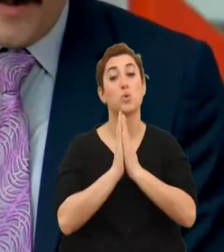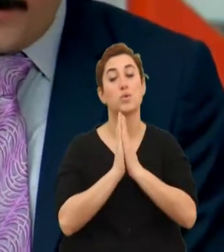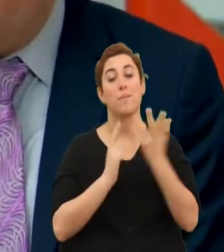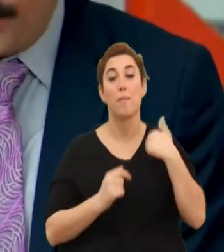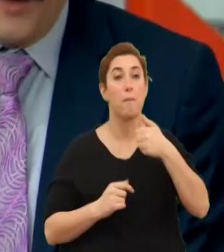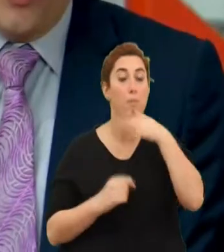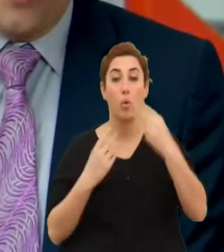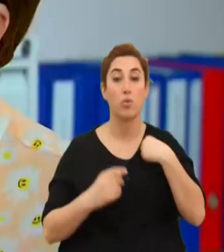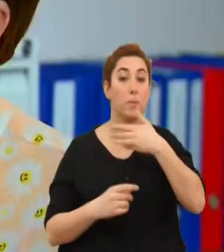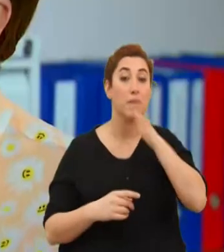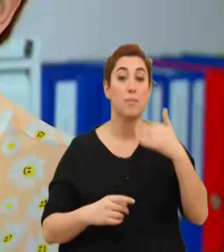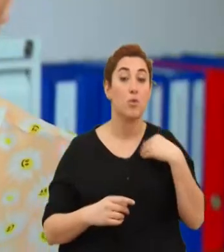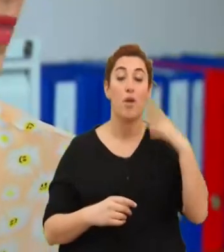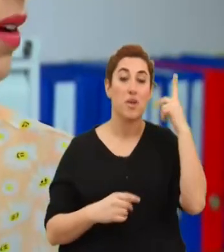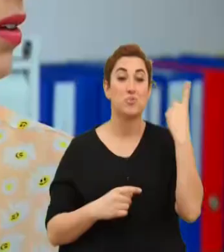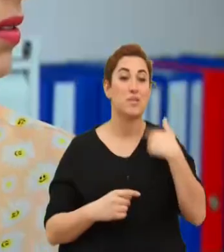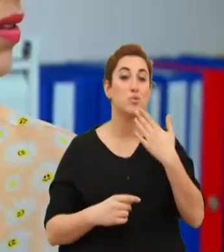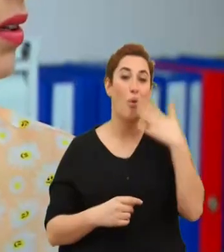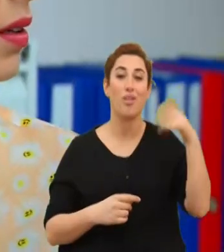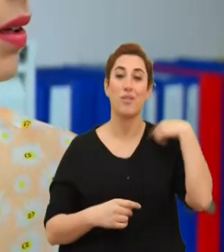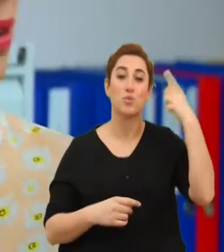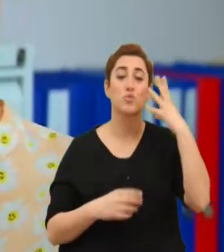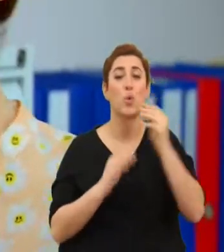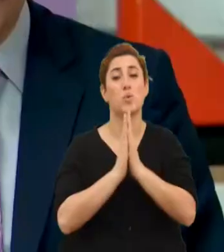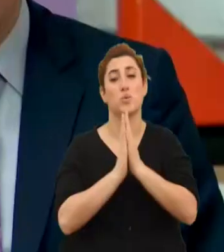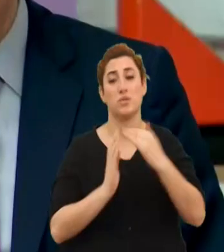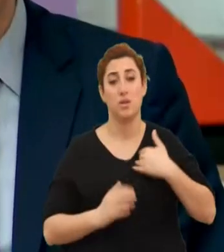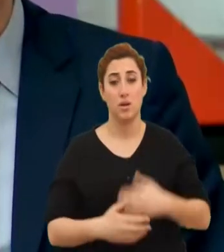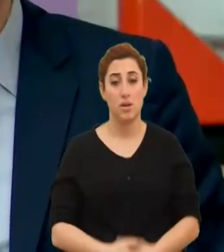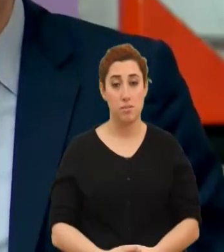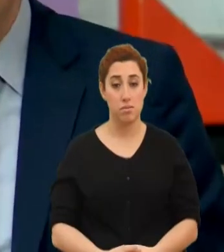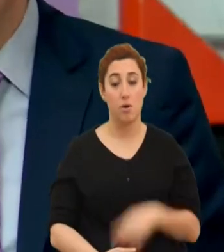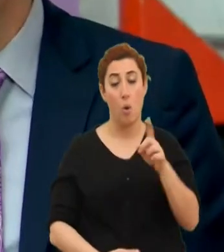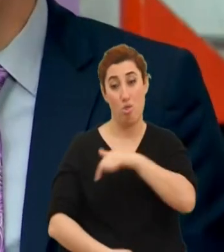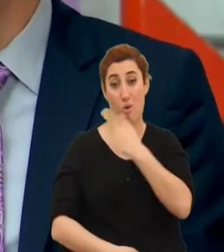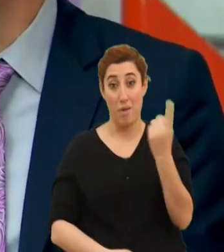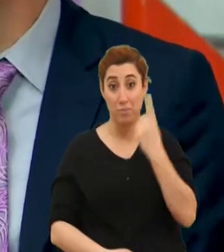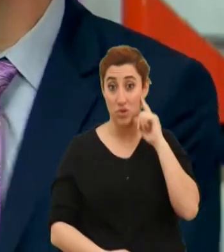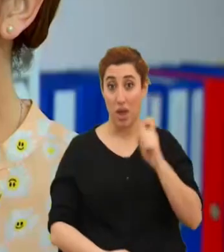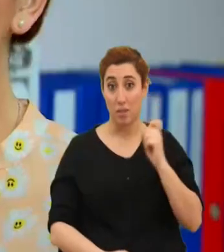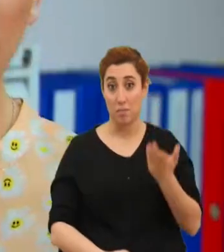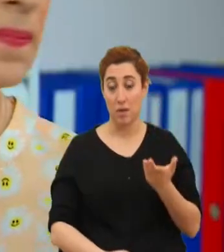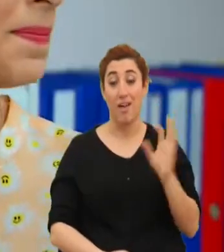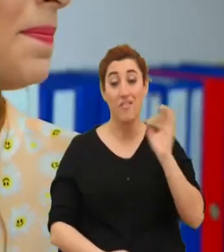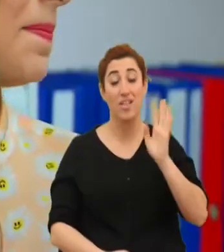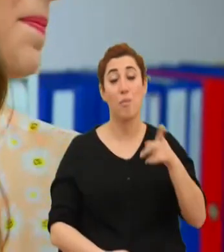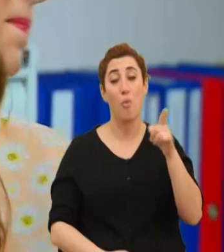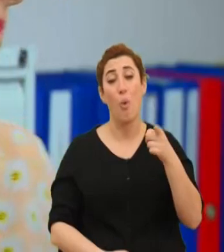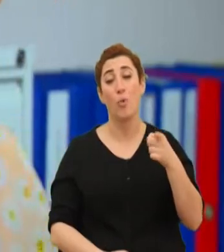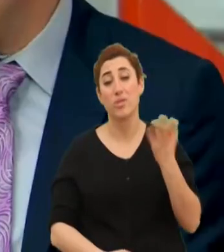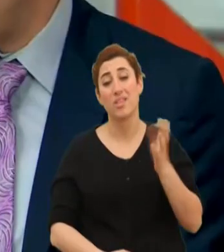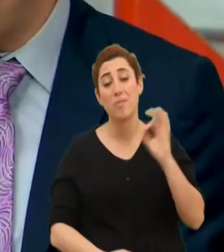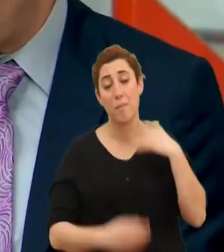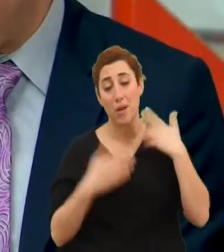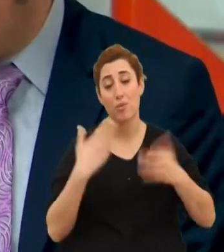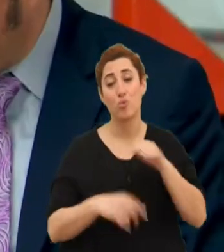dilerim. Yani ben baban olduğunu bilmiyordum ki ya. Yabancı birine söylüyorum diye düşündüm. Çok özür dilerim. Ha, o normal bir şey yani, öyle mi abicim? Evet, tamam, o da...